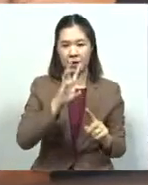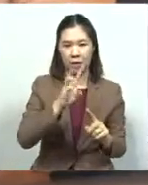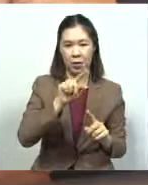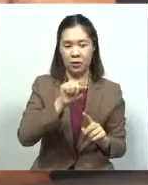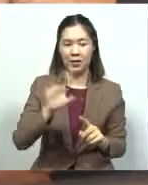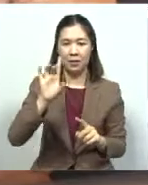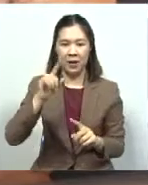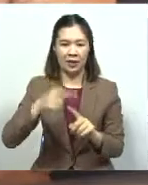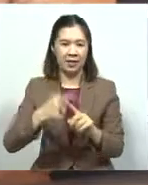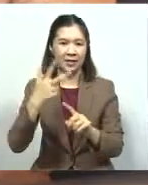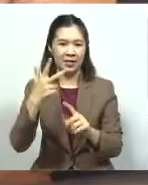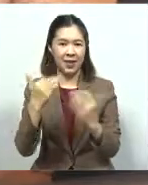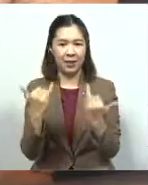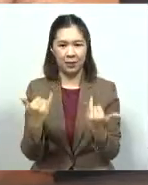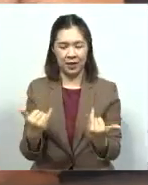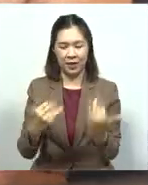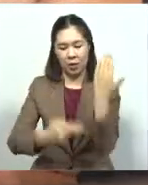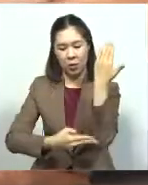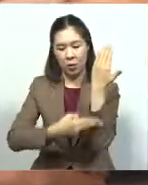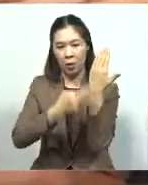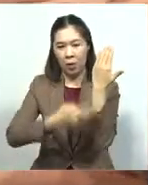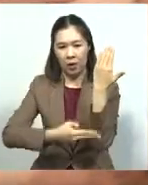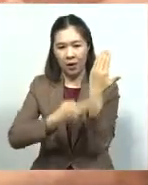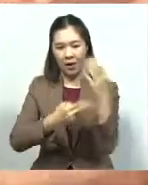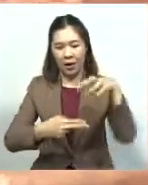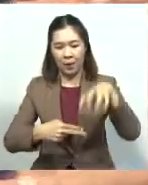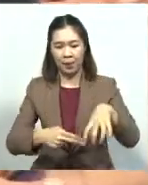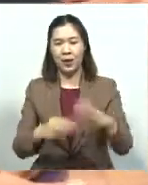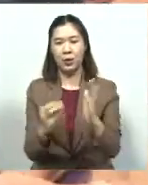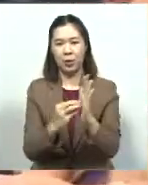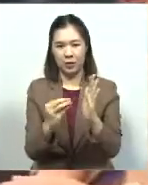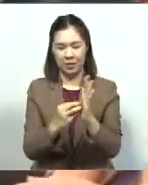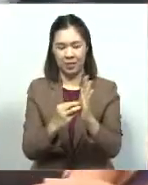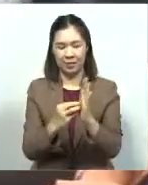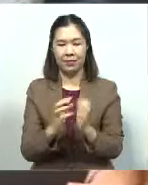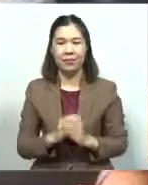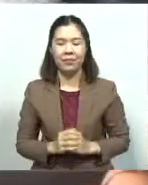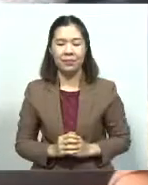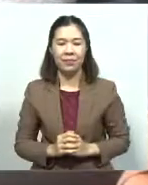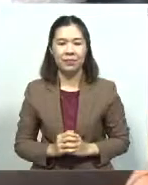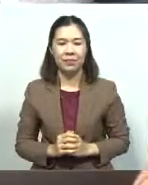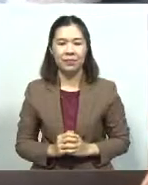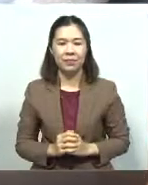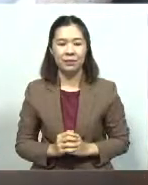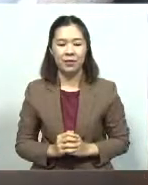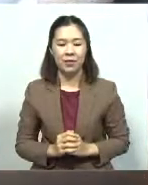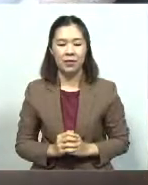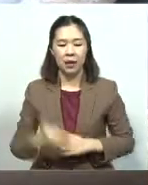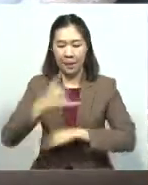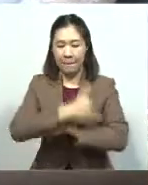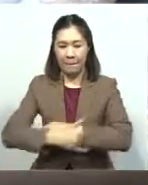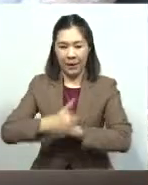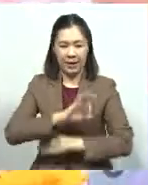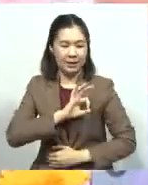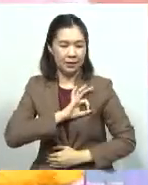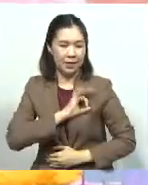ถึง8มีนาคมนี้ที่โรงแรมสวิสโซเทลรัชดากรุงเทพมหานครนะครับก็จะมี10ประเทศสมาชิกอ